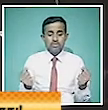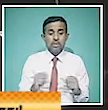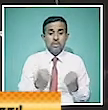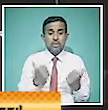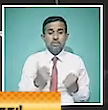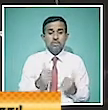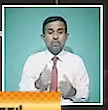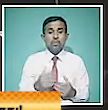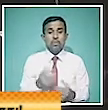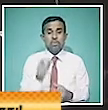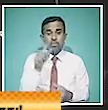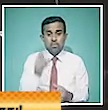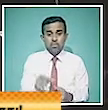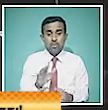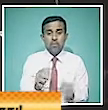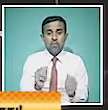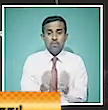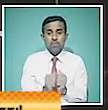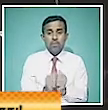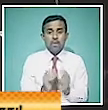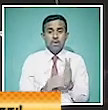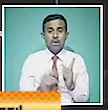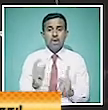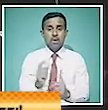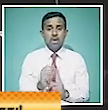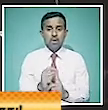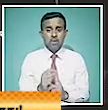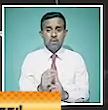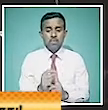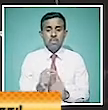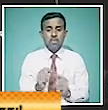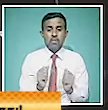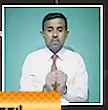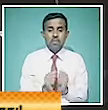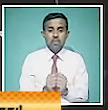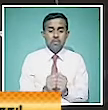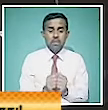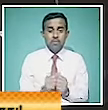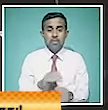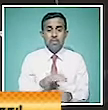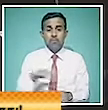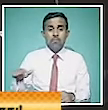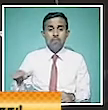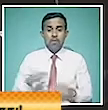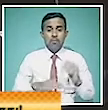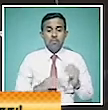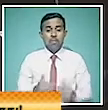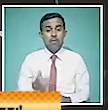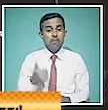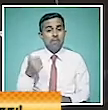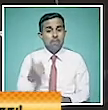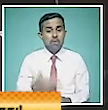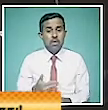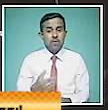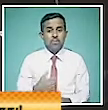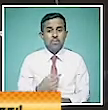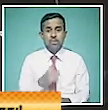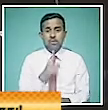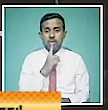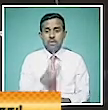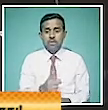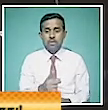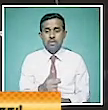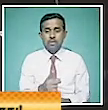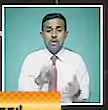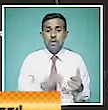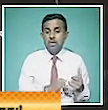பணி, உங்களுடைய அமைச்சினுடைய பணி, இந்த காணிகளை கையாளுகின்ற பணி முக்கியம் என்று கேட்டுக்கொண்டு இந்த